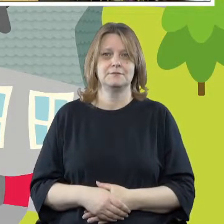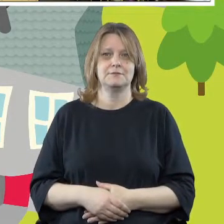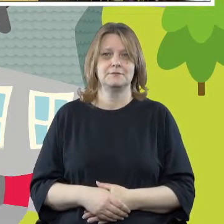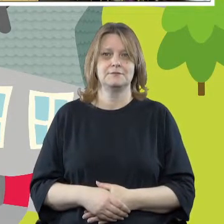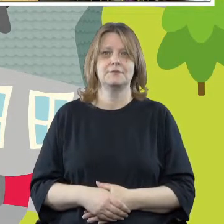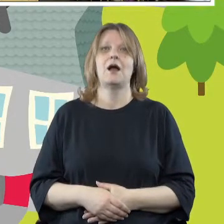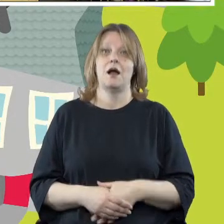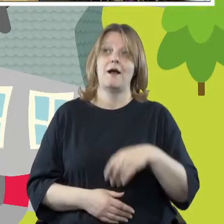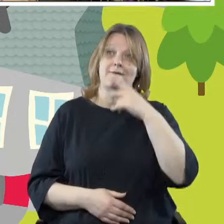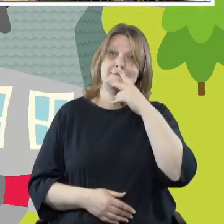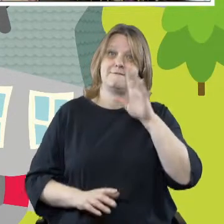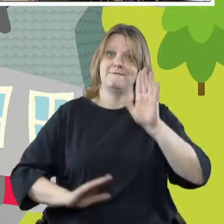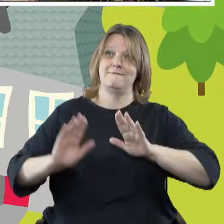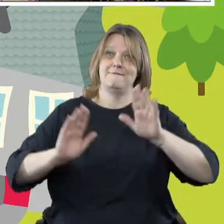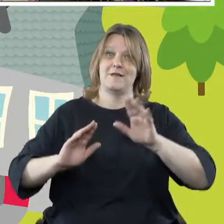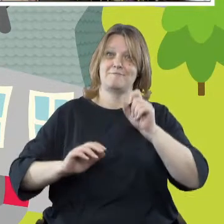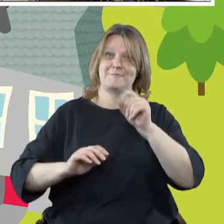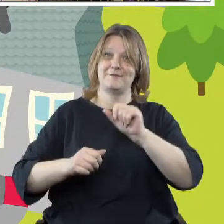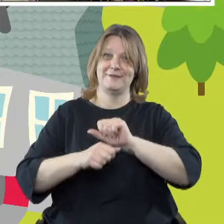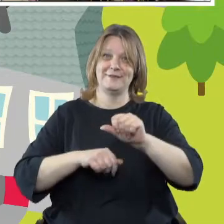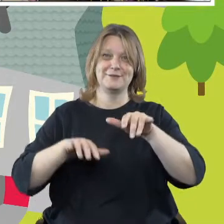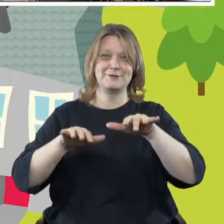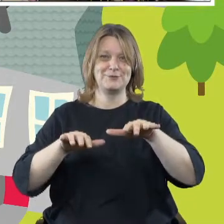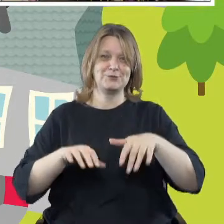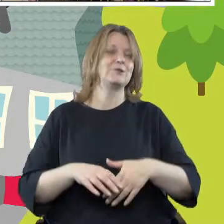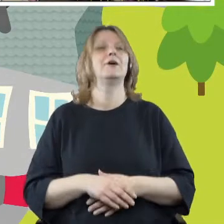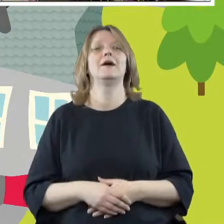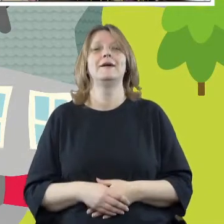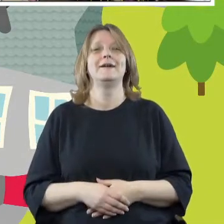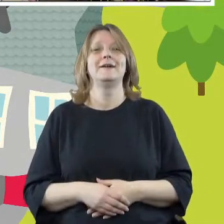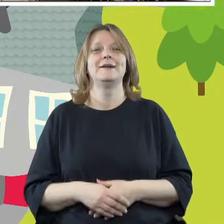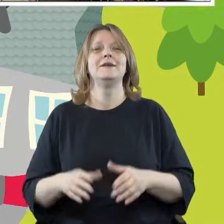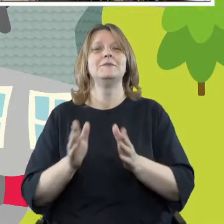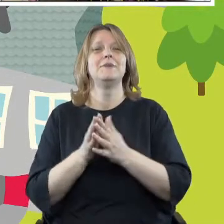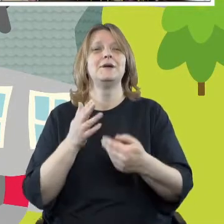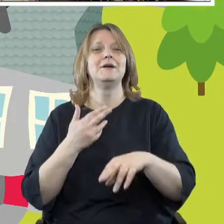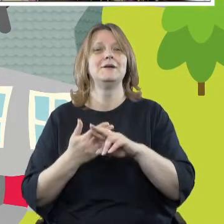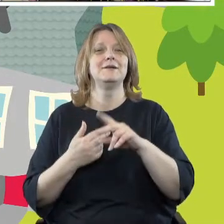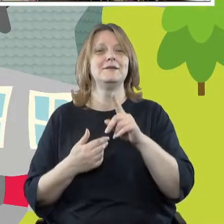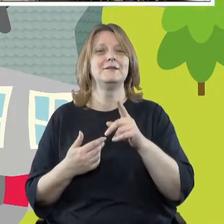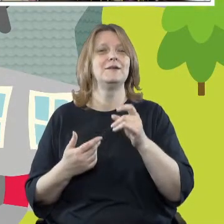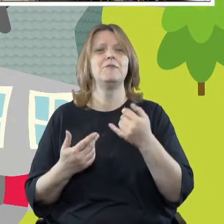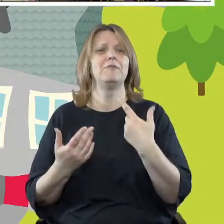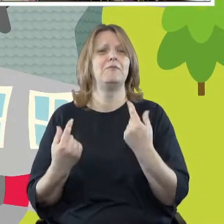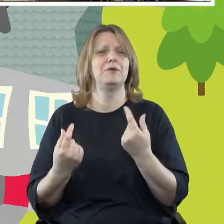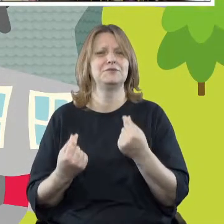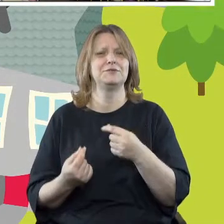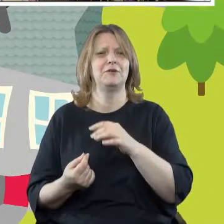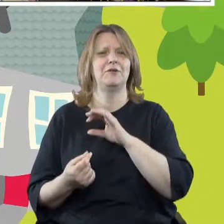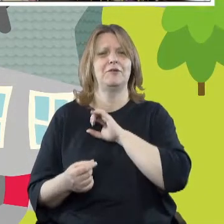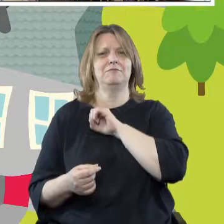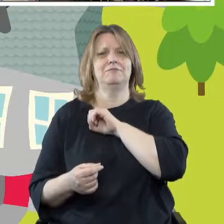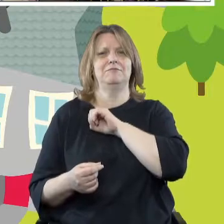Widzę, że tutaj jest ręka w górze. Marta się zgłasza. No właśnie, do czego jest element odblaskowy? Daria